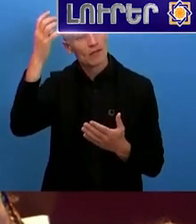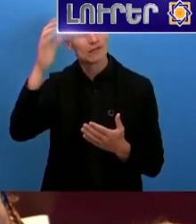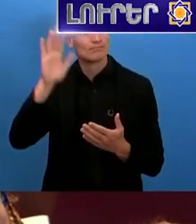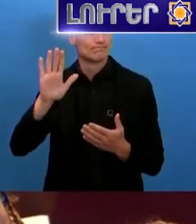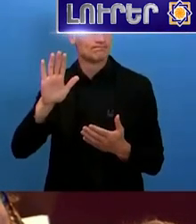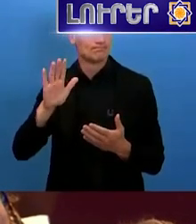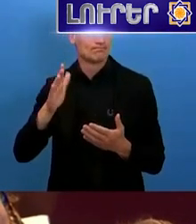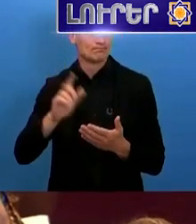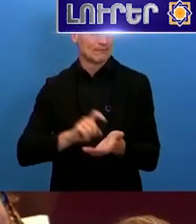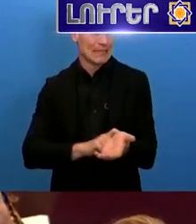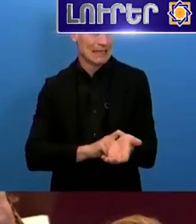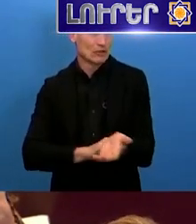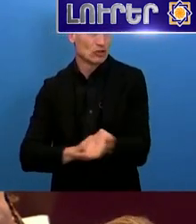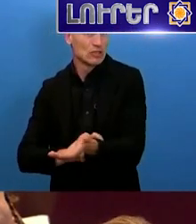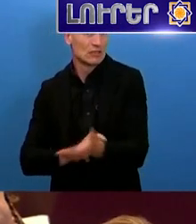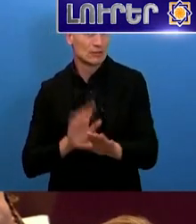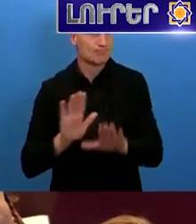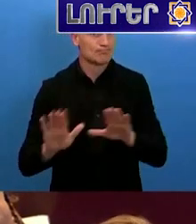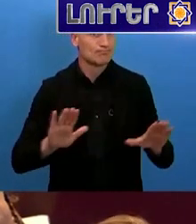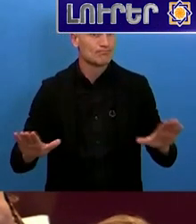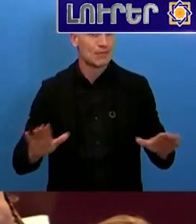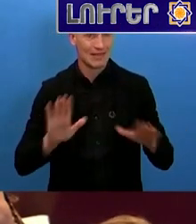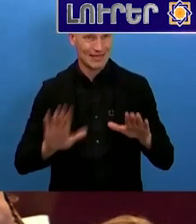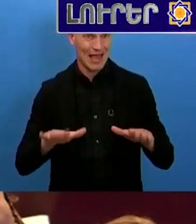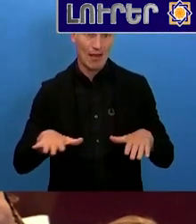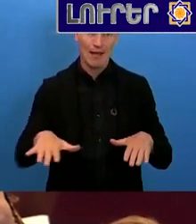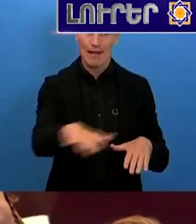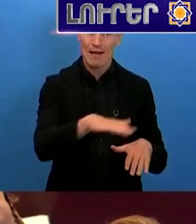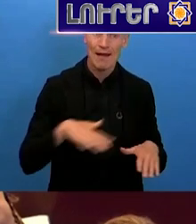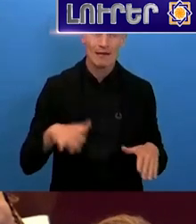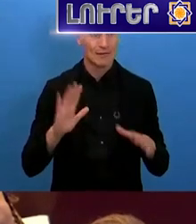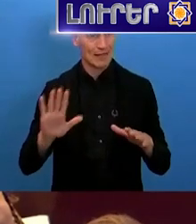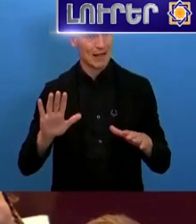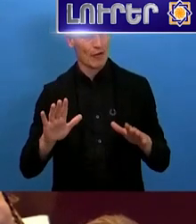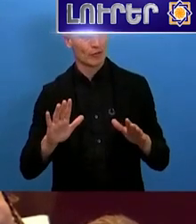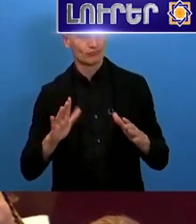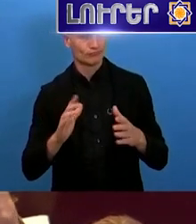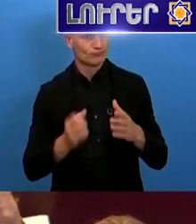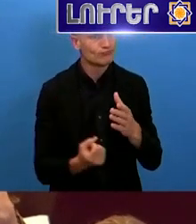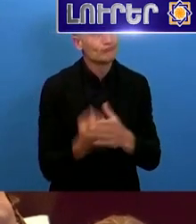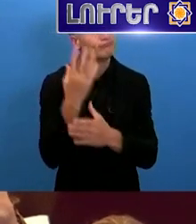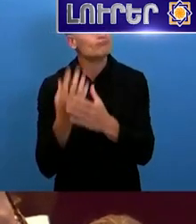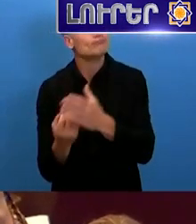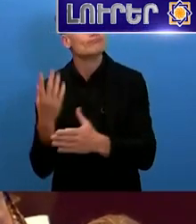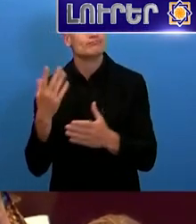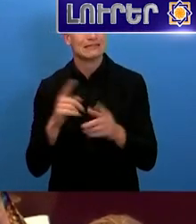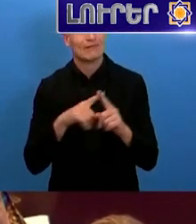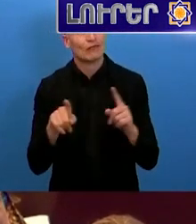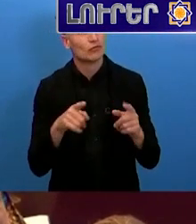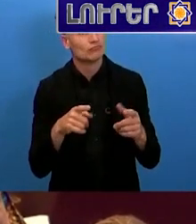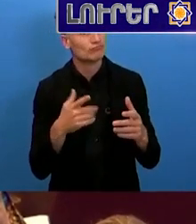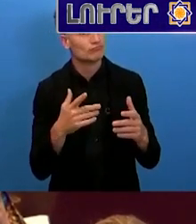հոսենք ատոր համար։ Մենք ընդառնենք հիշել 38-րդ հոդվածը, ասած է ան անոր խոսքով այն ամենայնիվ անցյալ հուլիսին հենց